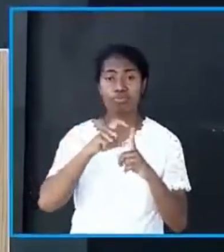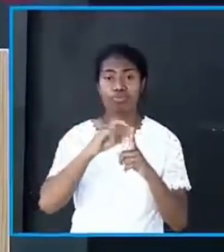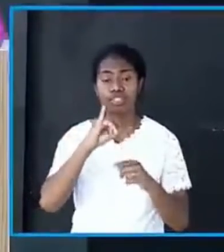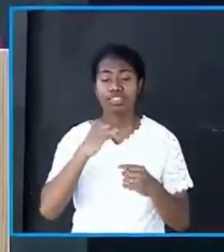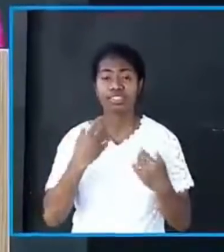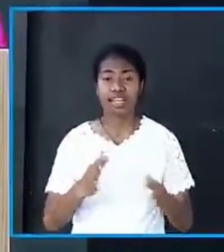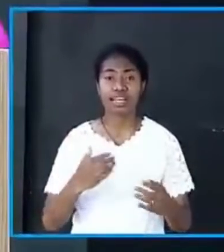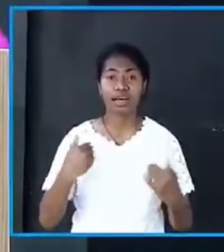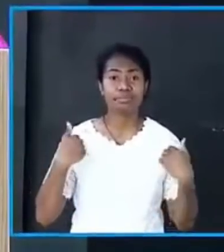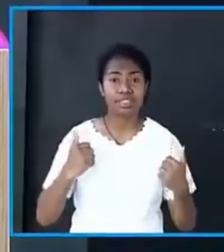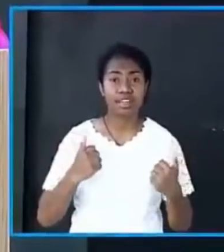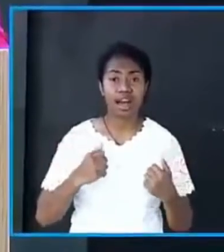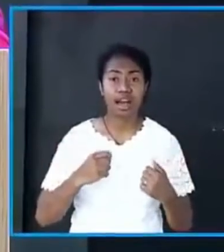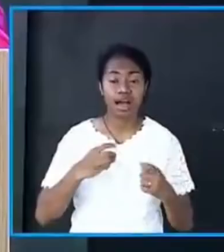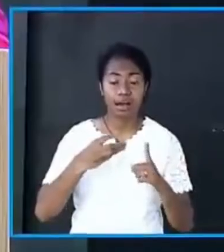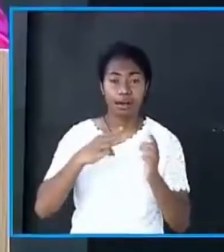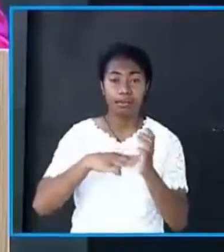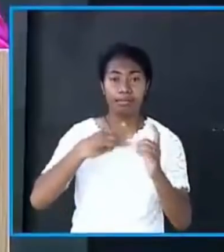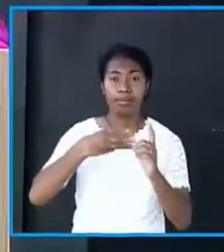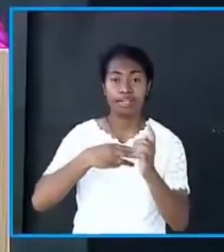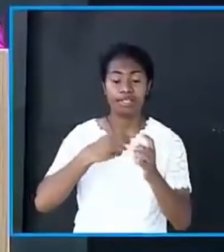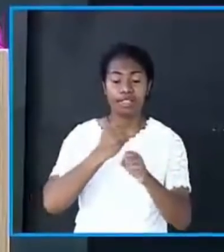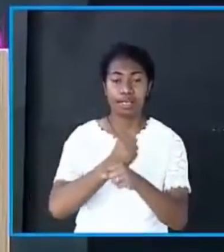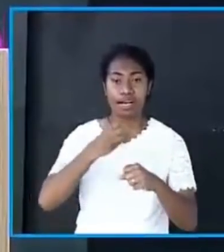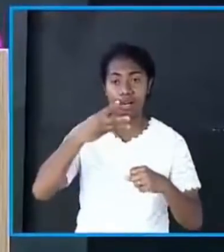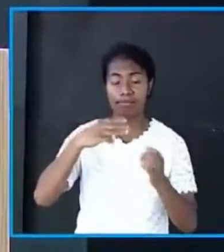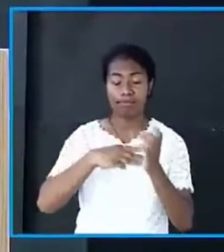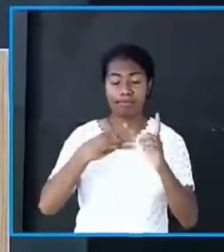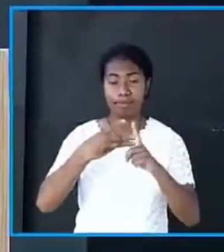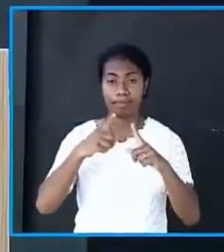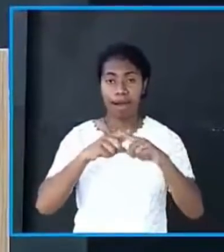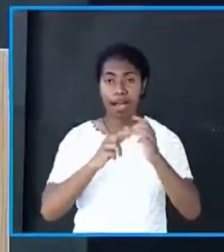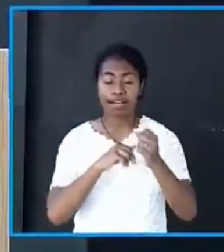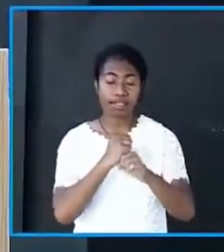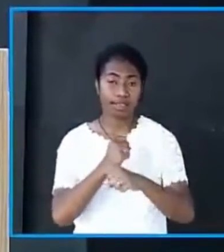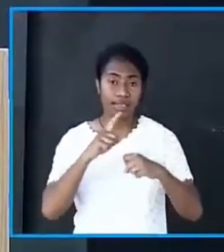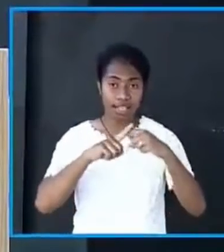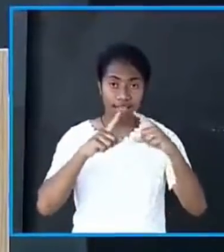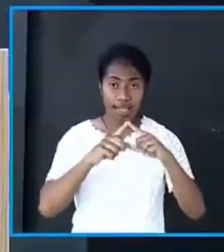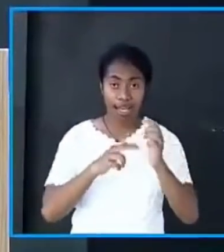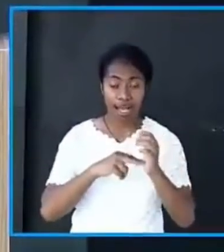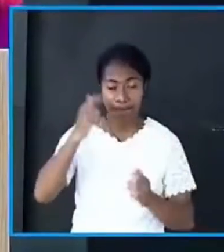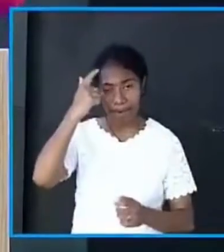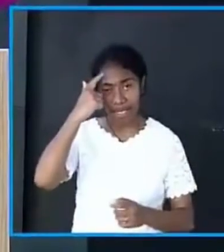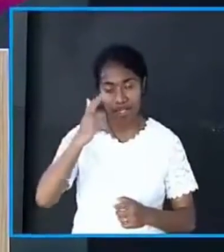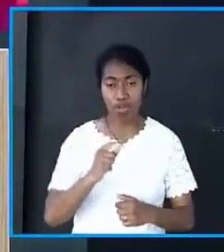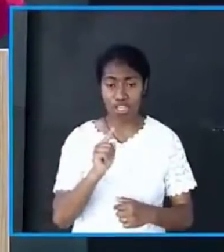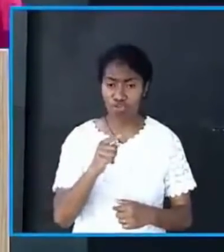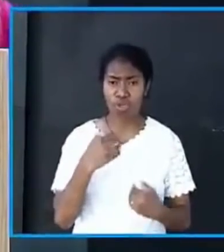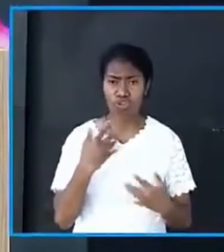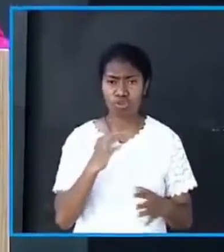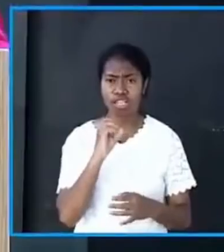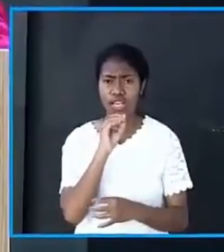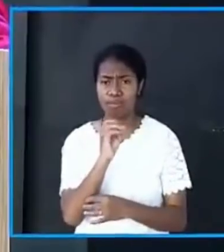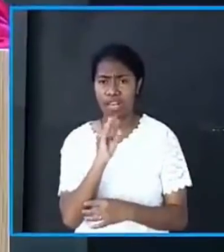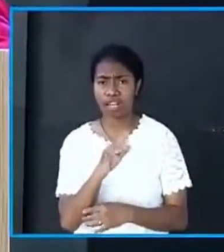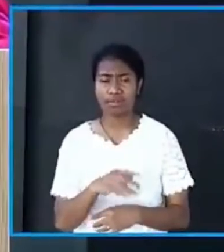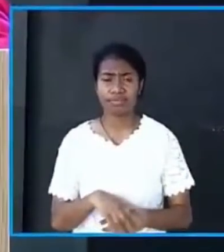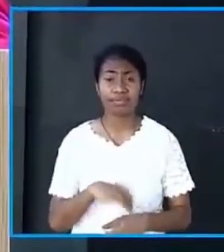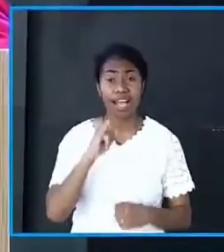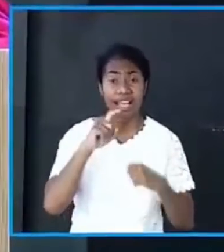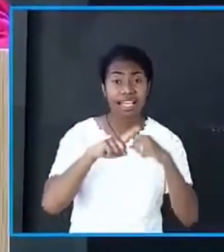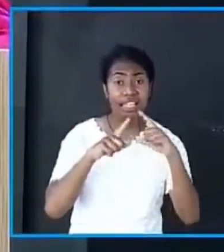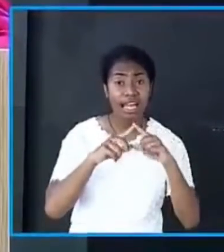bisa mengembangkan kemampuan itu yang sering saya bilang ya ikan atau